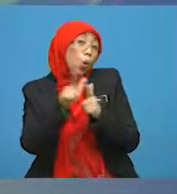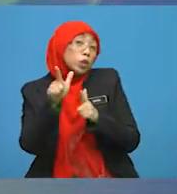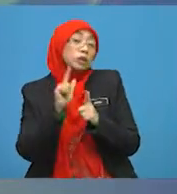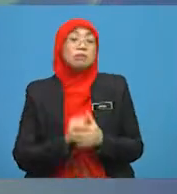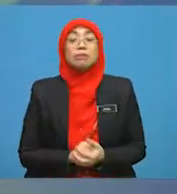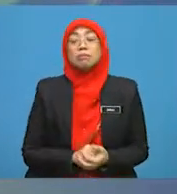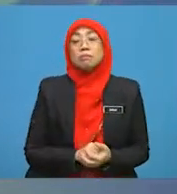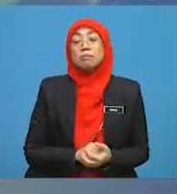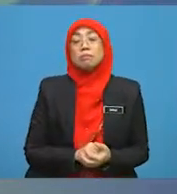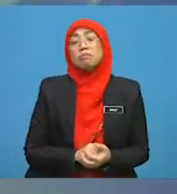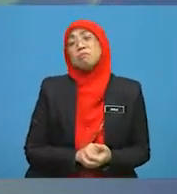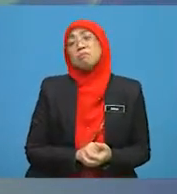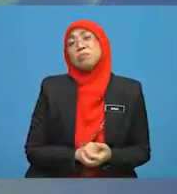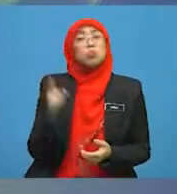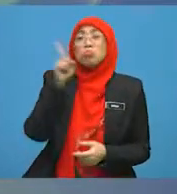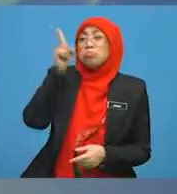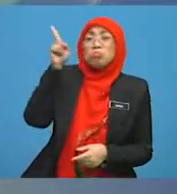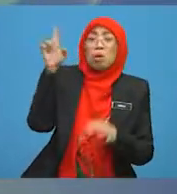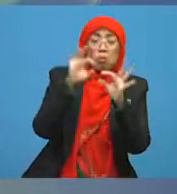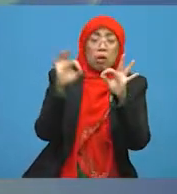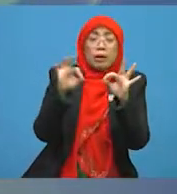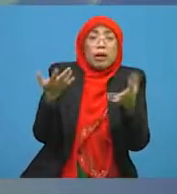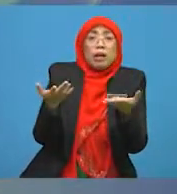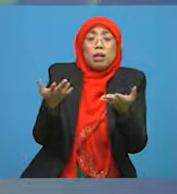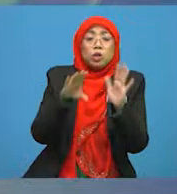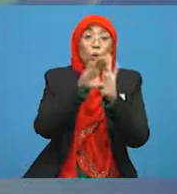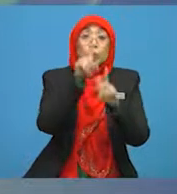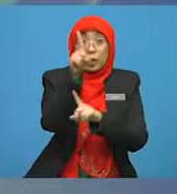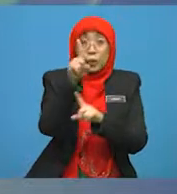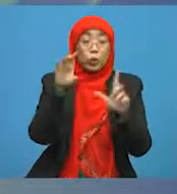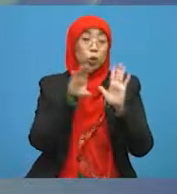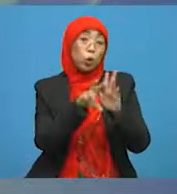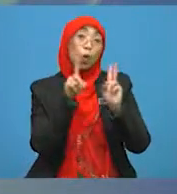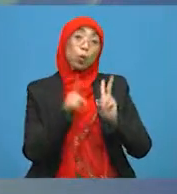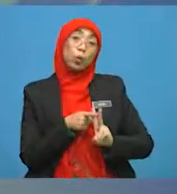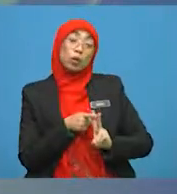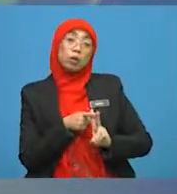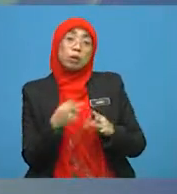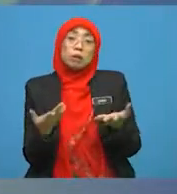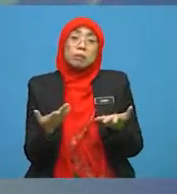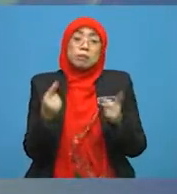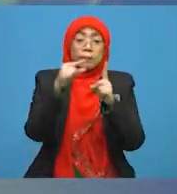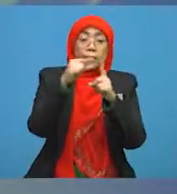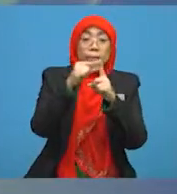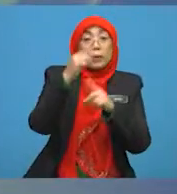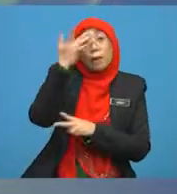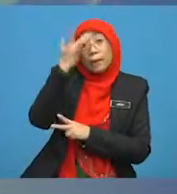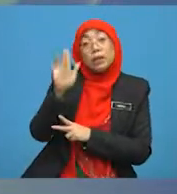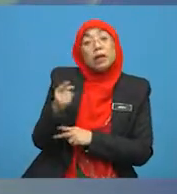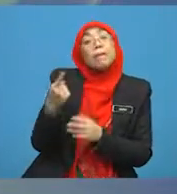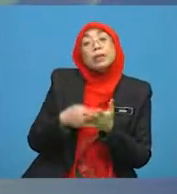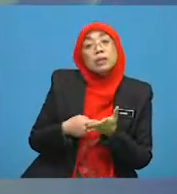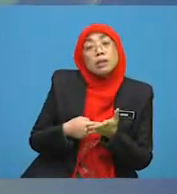Pelajar-pelajar, berdasarkan contoh-contoh ayat tersebut, perkataan pandai dalam ayat pertama